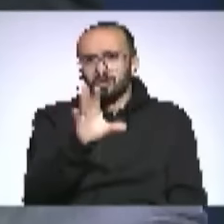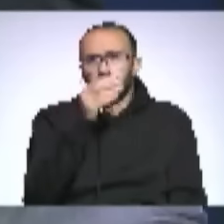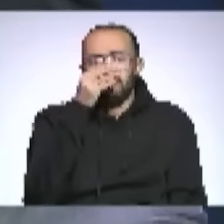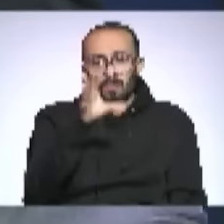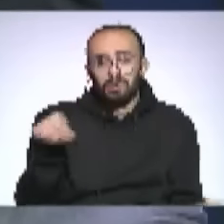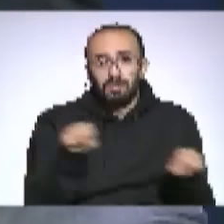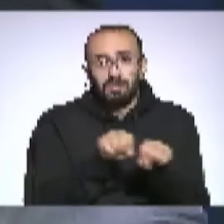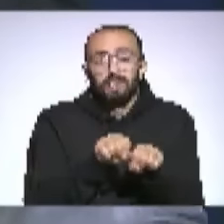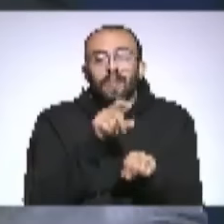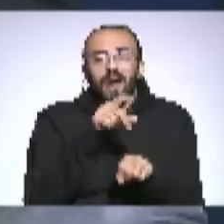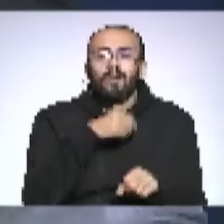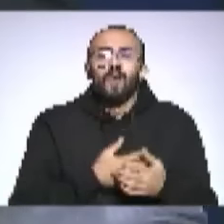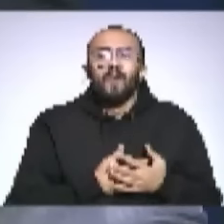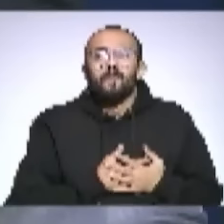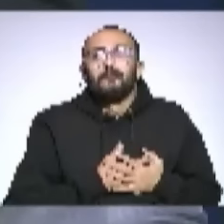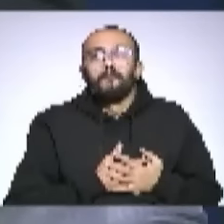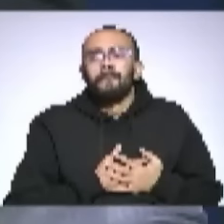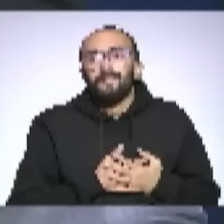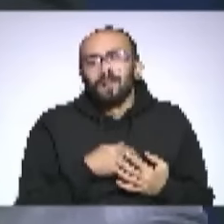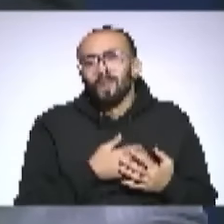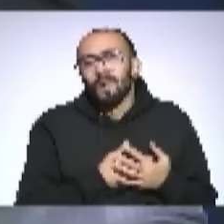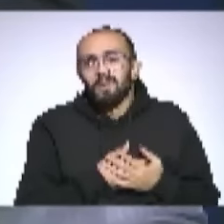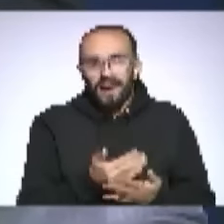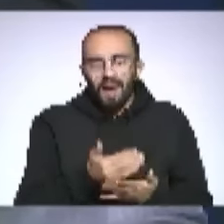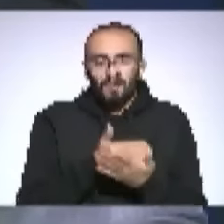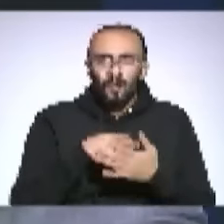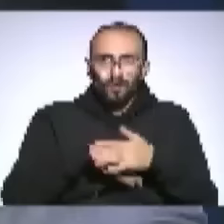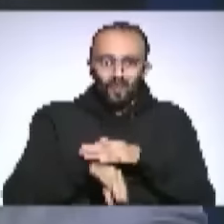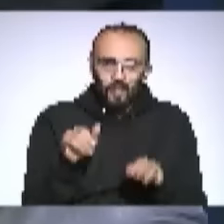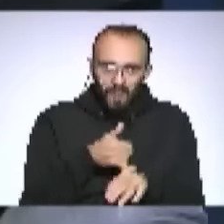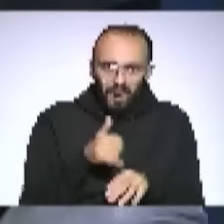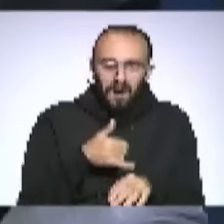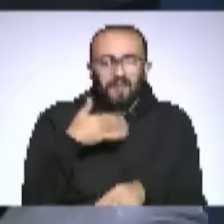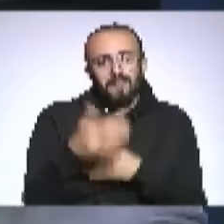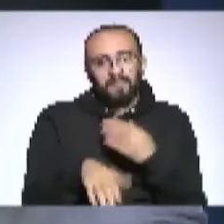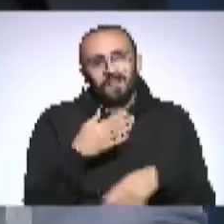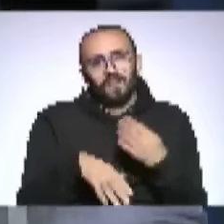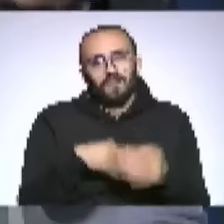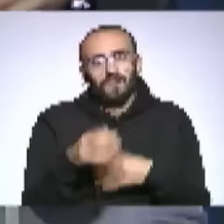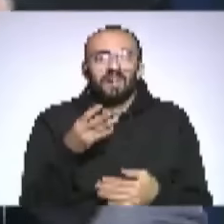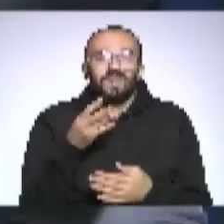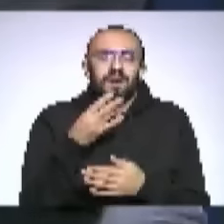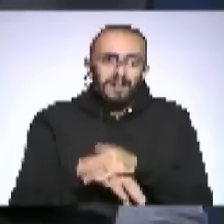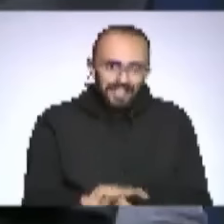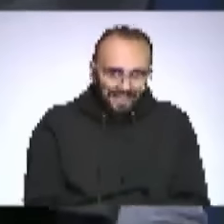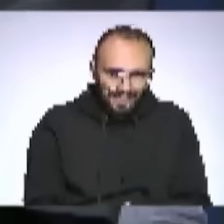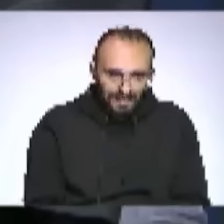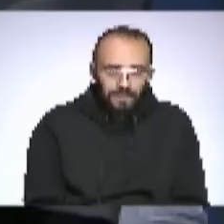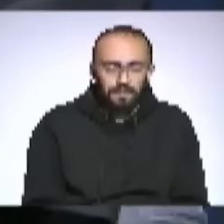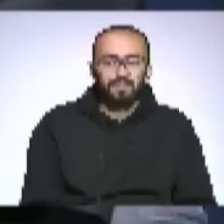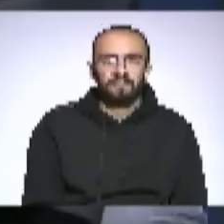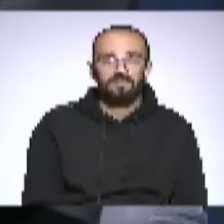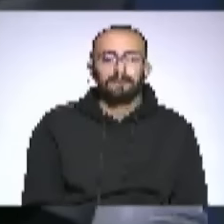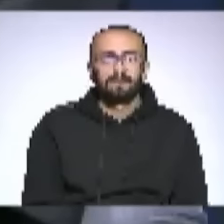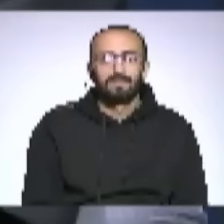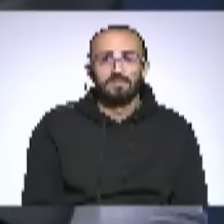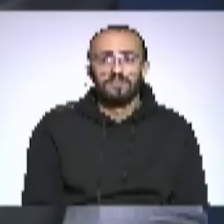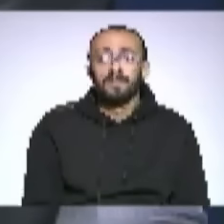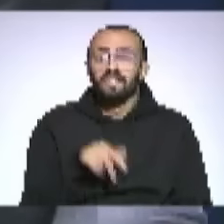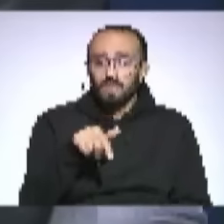هم عايزين يحبوا يتحبوا قبل الخطوبه وبعد كده نتيجه العلاقه دي هو يتقدم للبيت